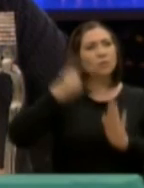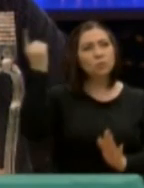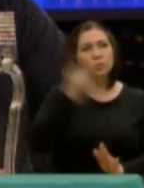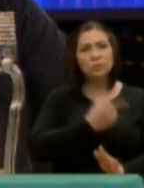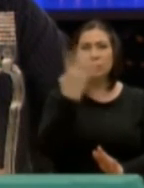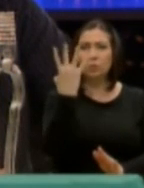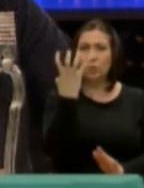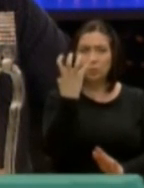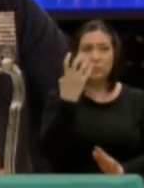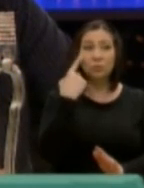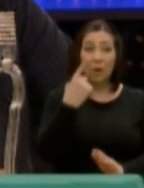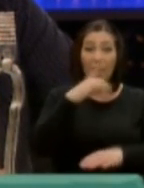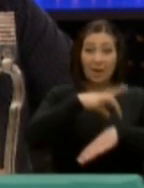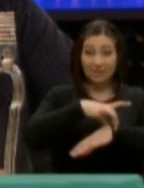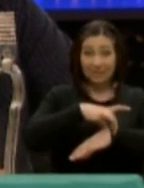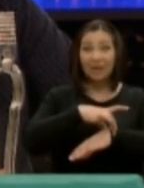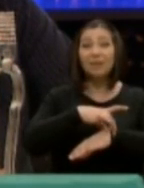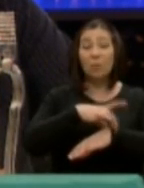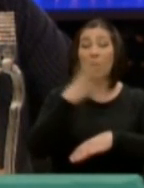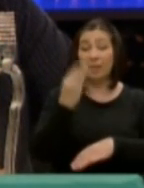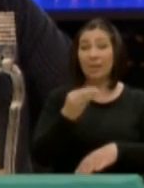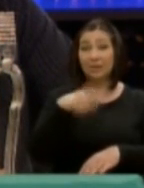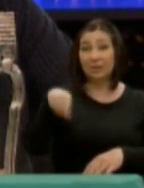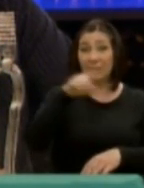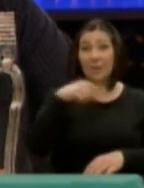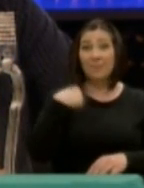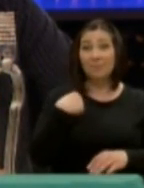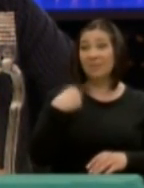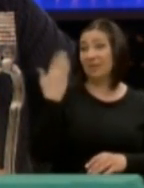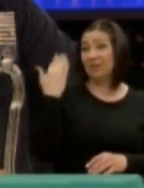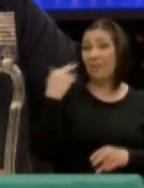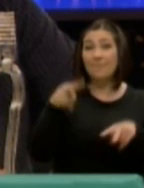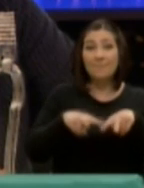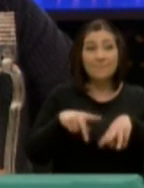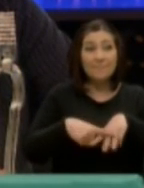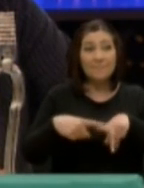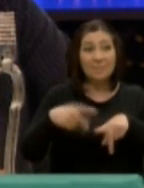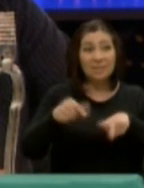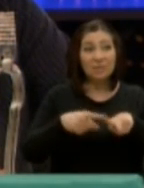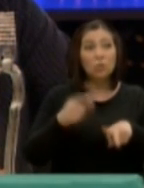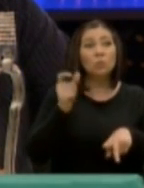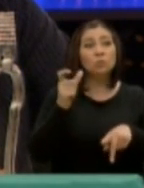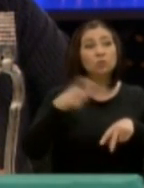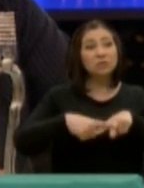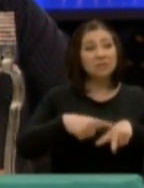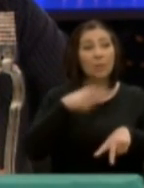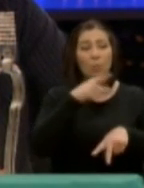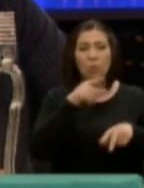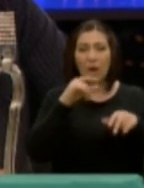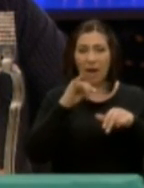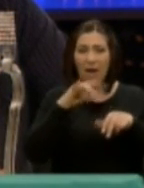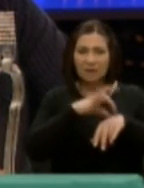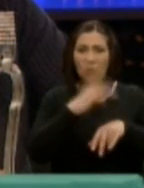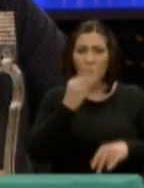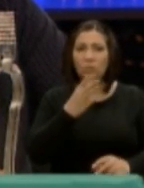%4'lük kısmı bu rahatsızlığa yakalanmış durumda. Örneğin geçen günlerde Metin Hoca'ya çıkardınız, yanlış bilmiyorsam onun da bu rahatsızlığı olduğunu